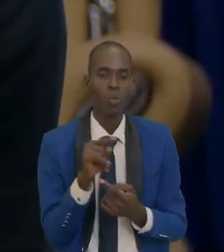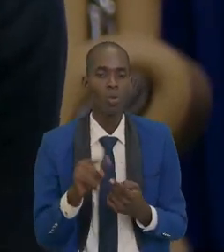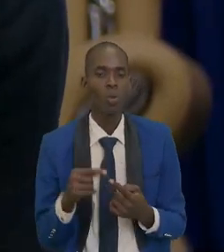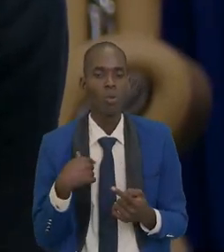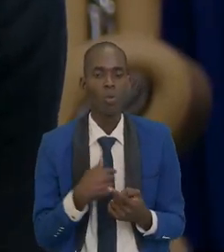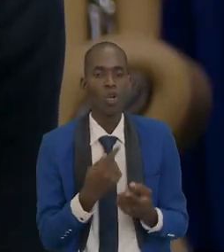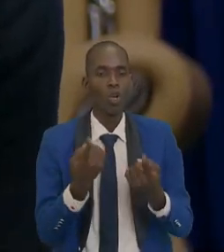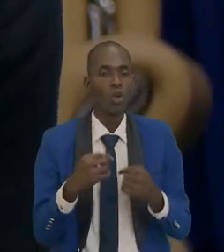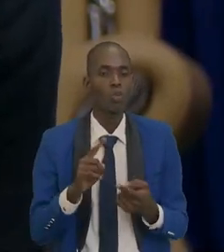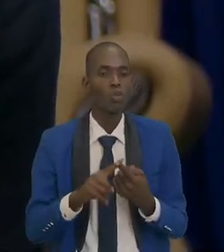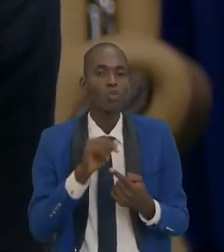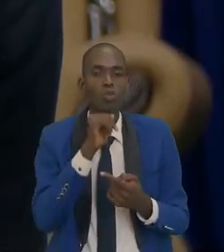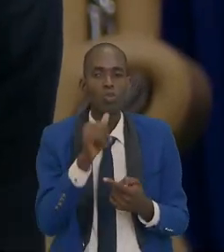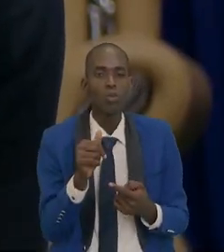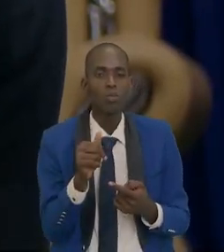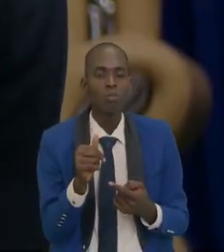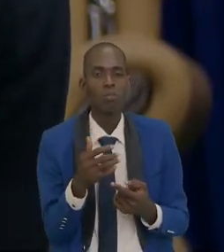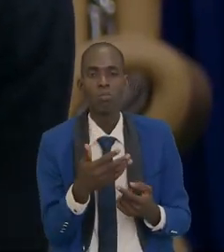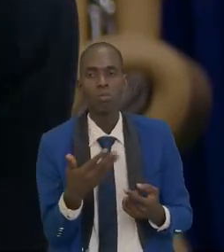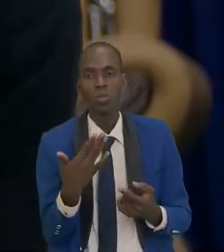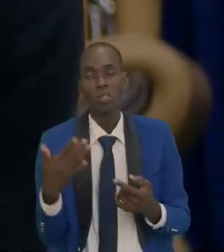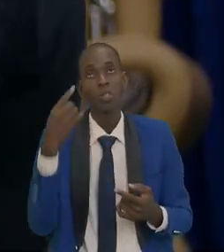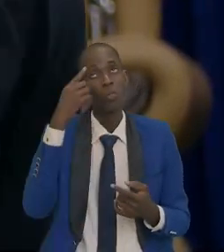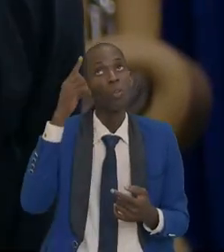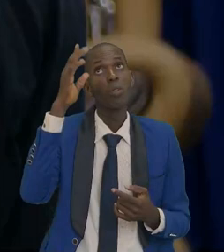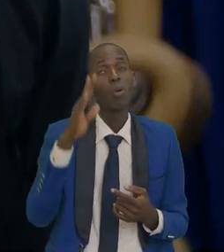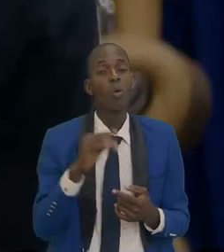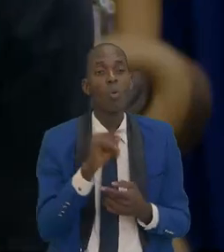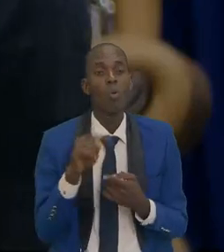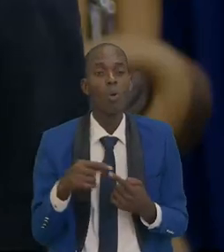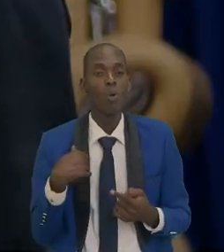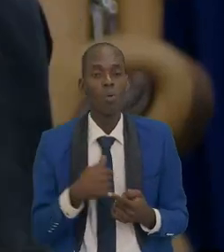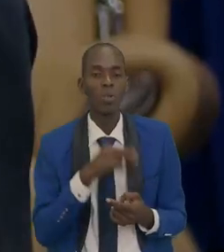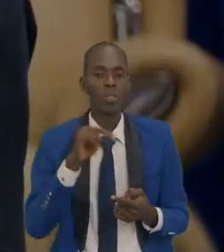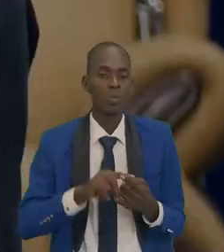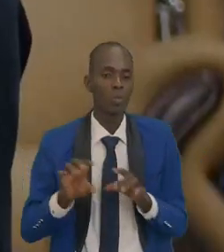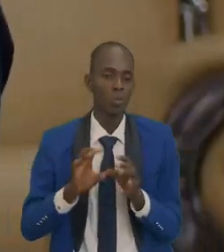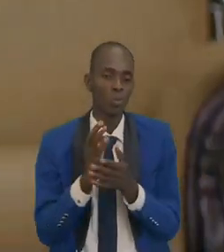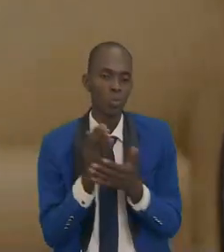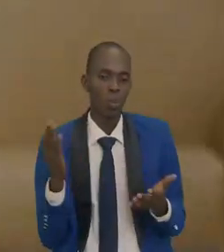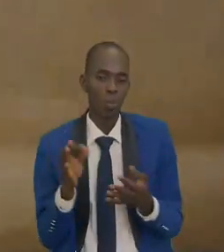venons pour courir pour Dieu, quand nous venons faire quelque chose de spirituel,